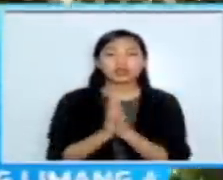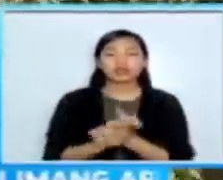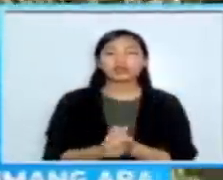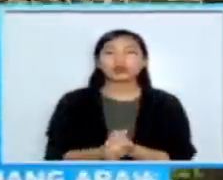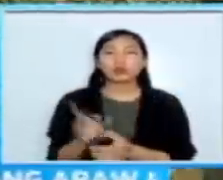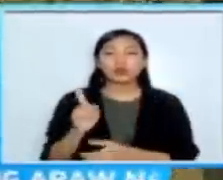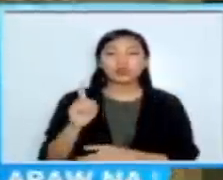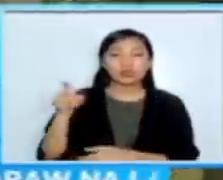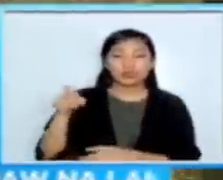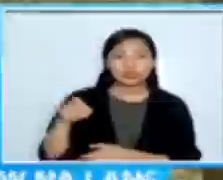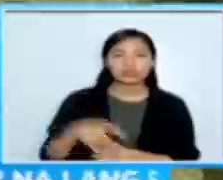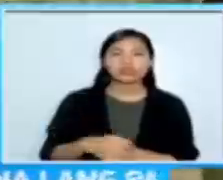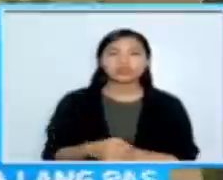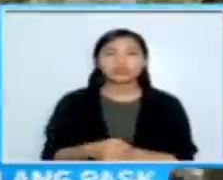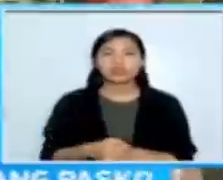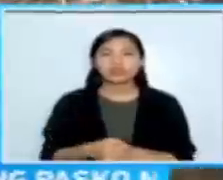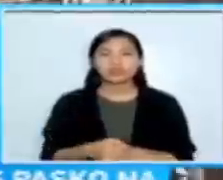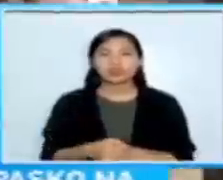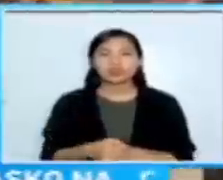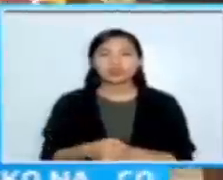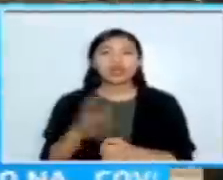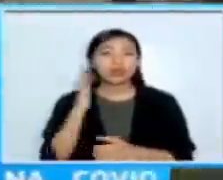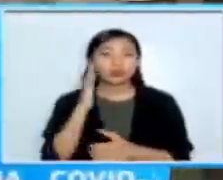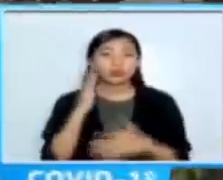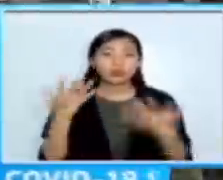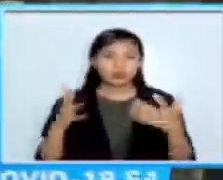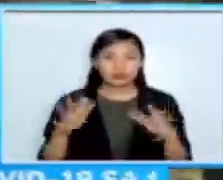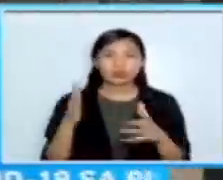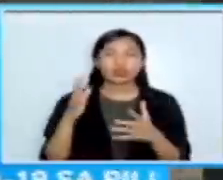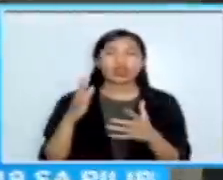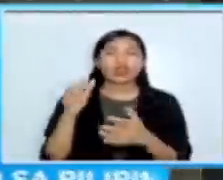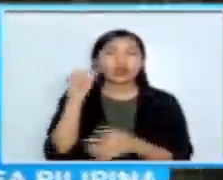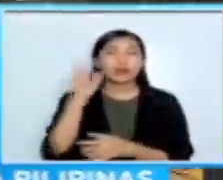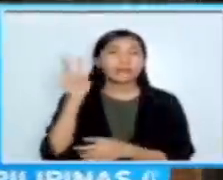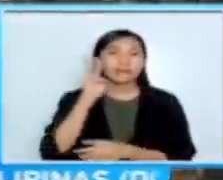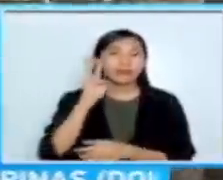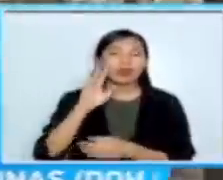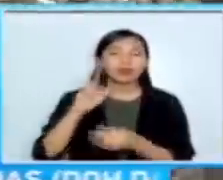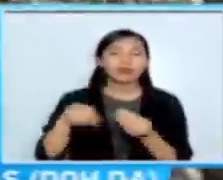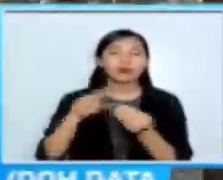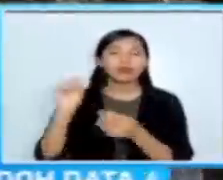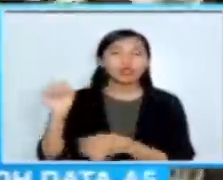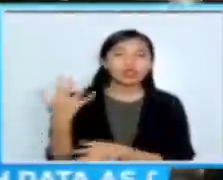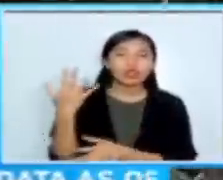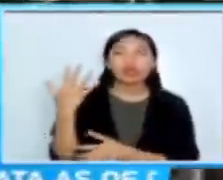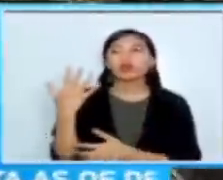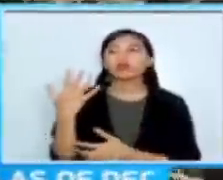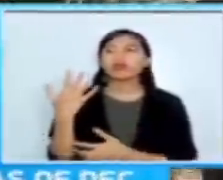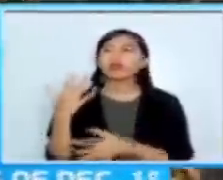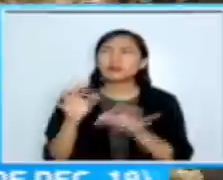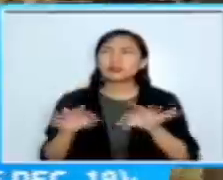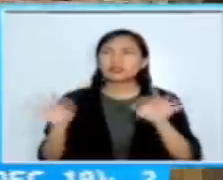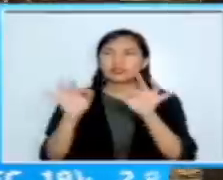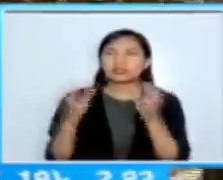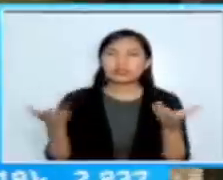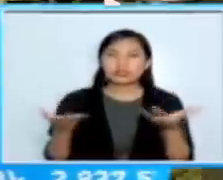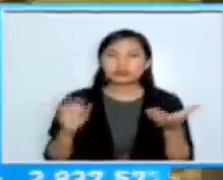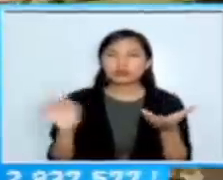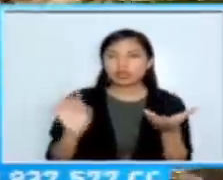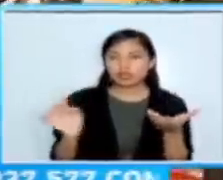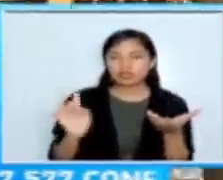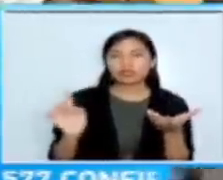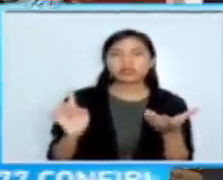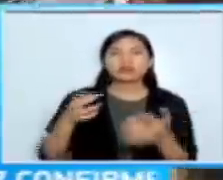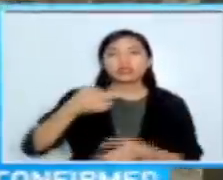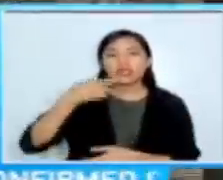ng Siargao and other islands. Tingin ko po mahalaga ang bigas kasi basang-basa po talaga dahil sa lakas ng ulan. Wala po